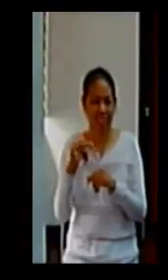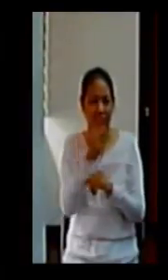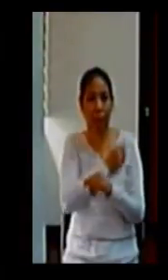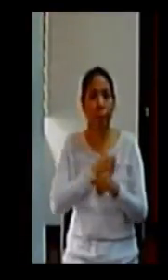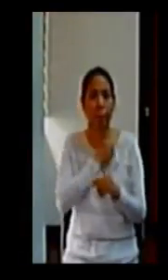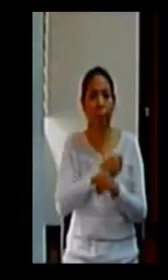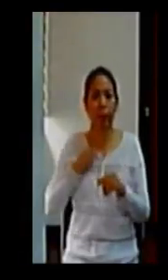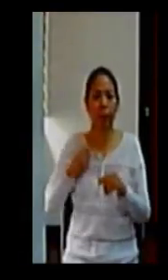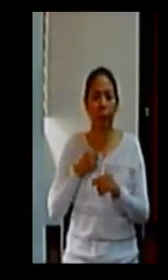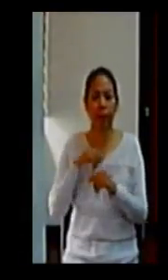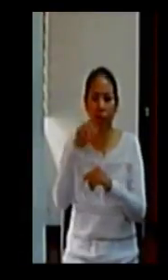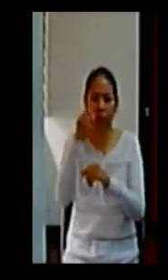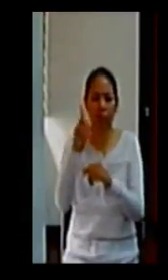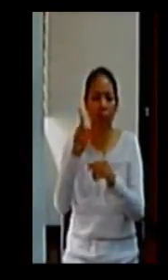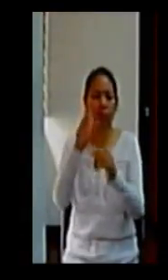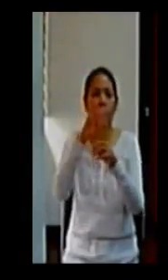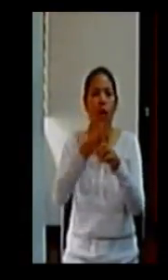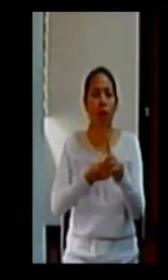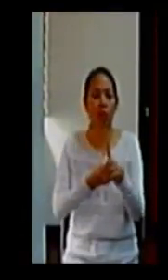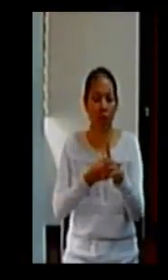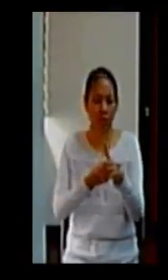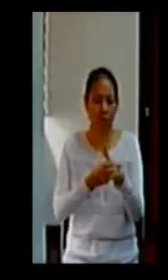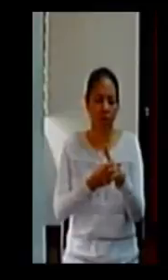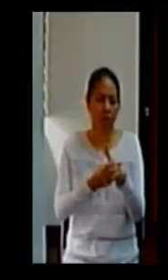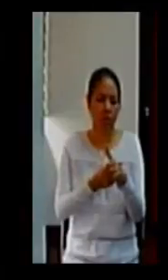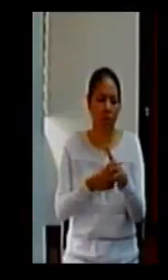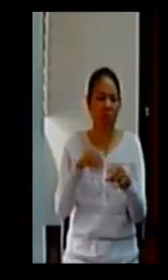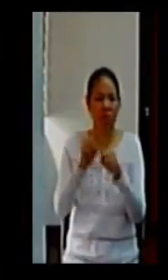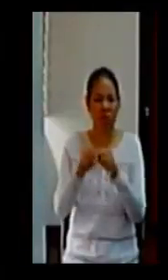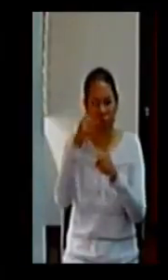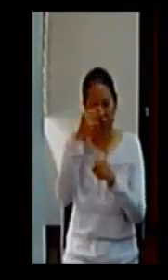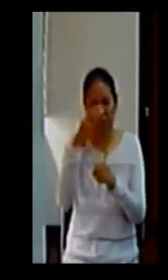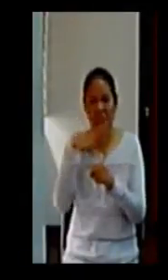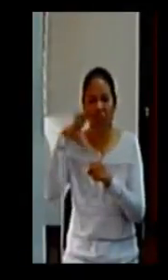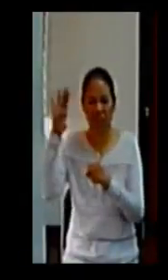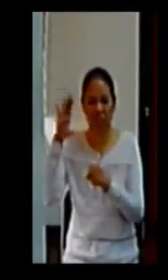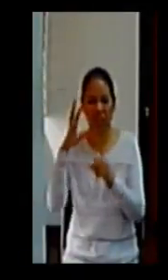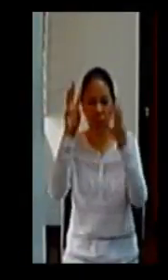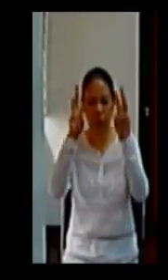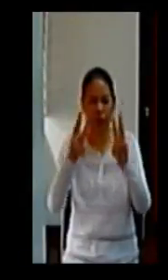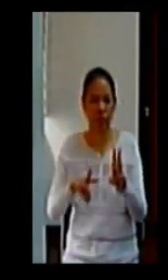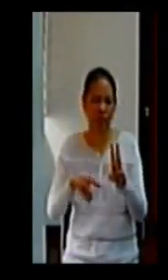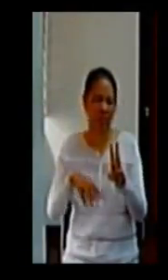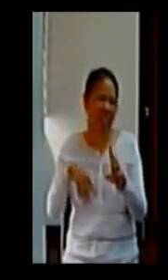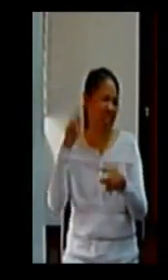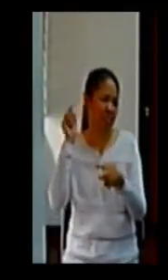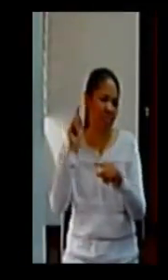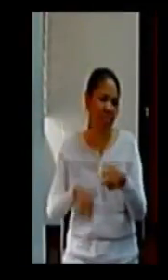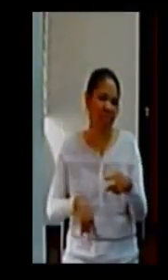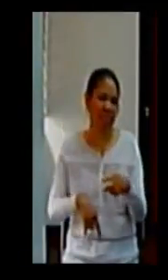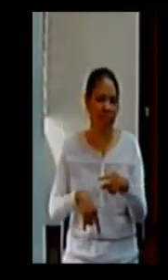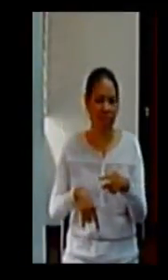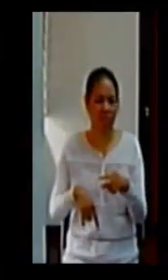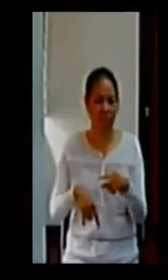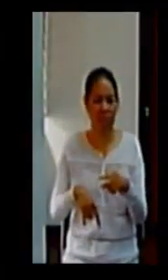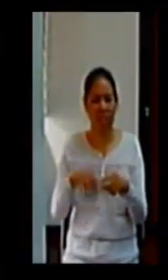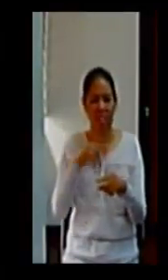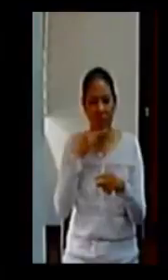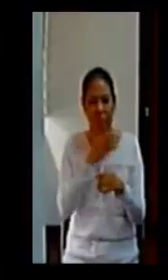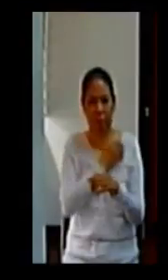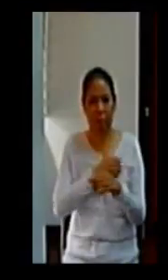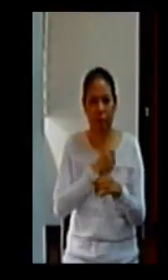talaga minsan hindi nila kinakaya. Yun po. Tapos karamihan po kasi sa mga kaedad ko sa